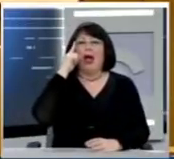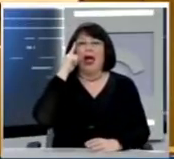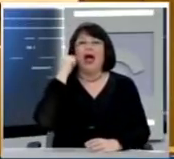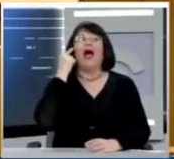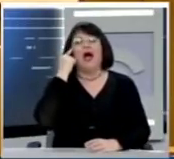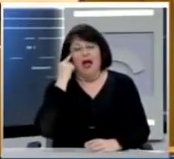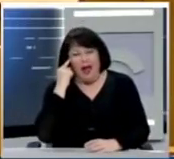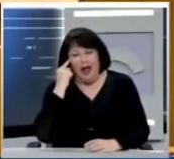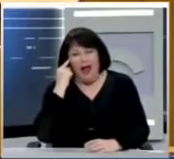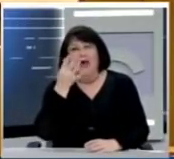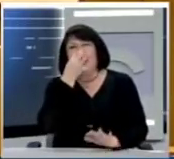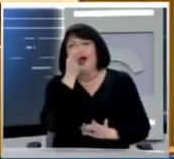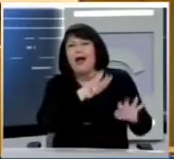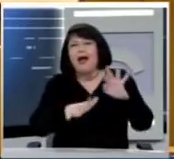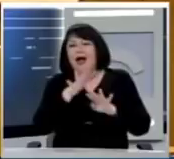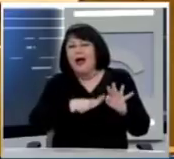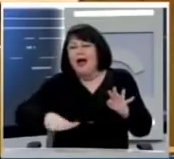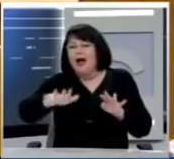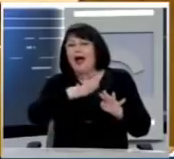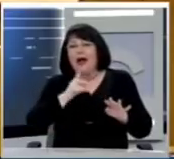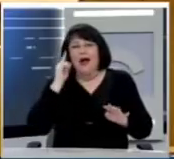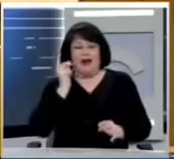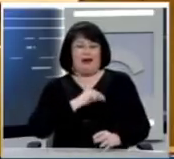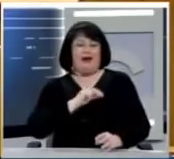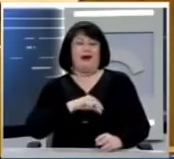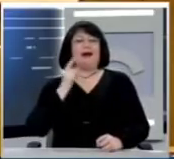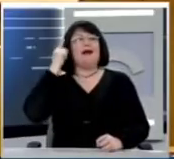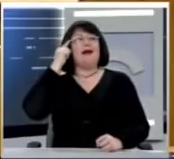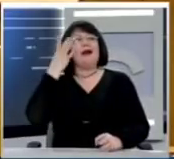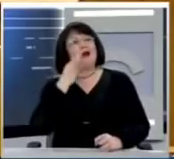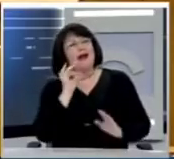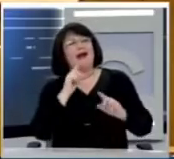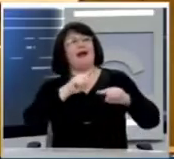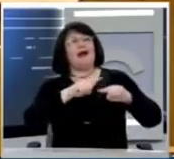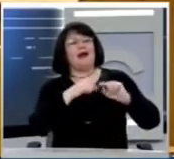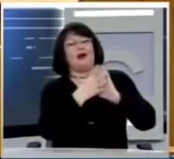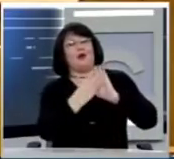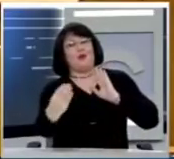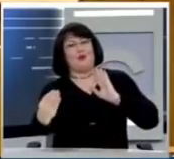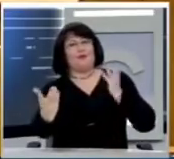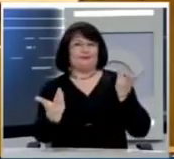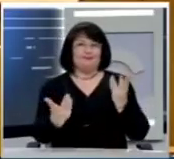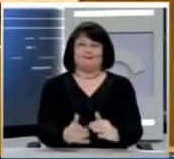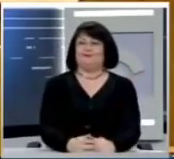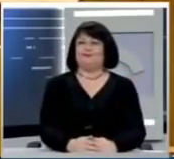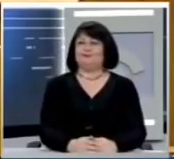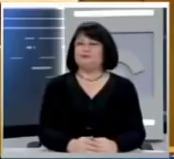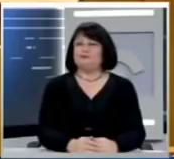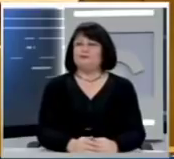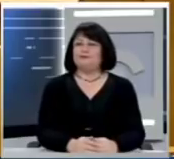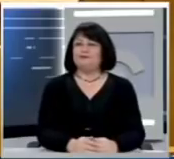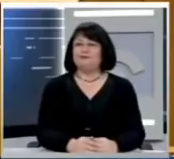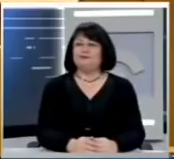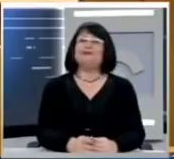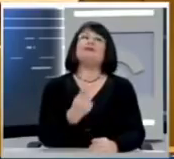έδαφος διαφθοράς για να πετύχουν τους σκοπούς τους. και για να μιλήσω και με τη γλώσσα